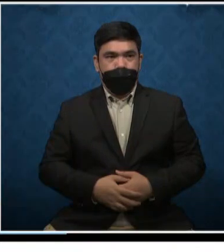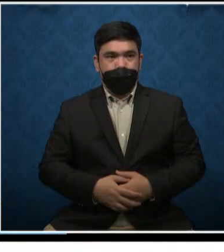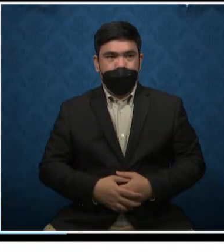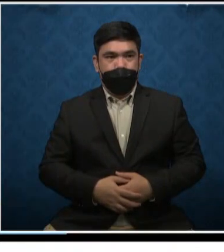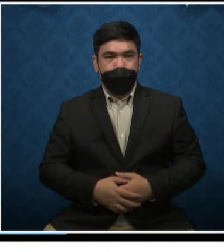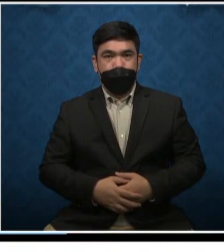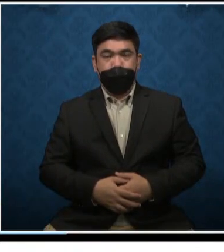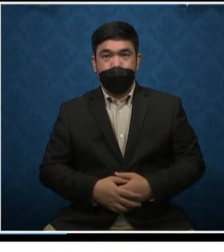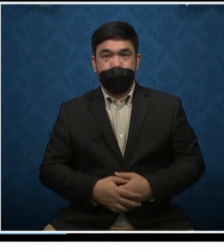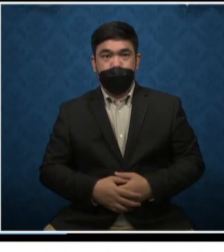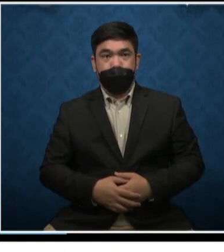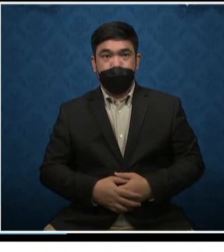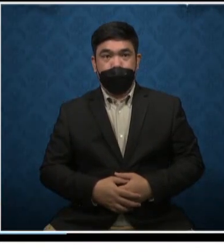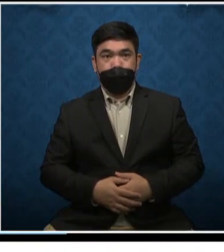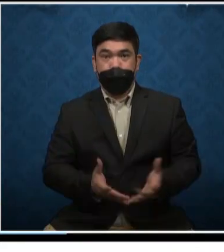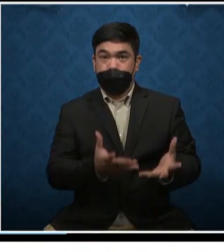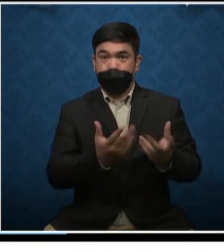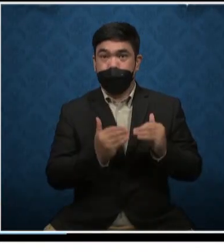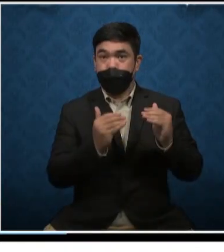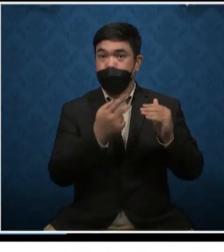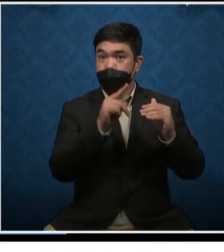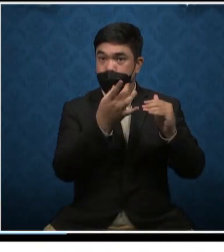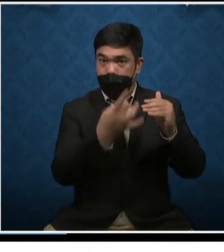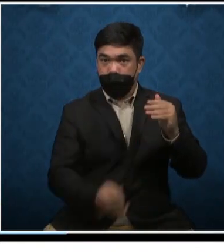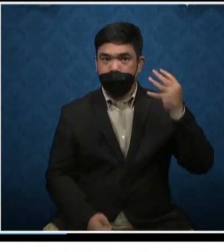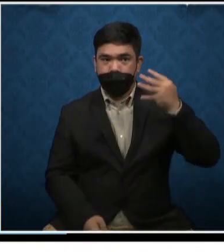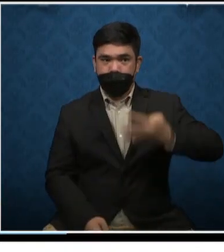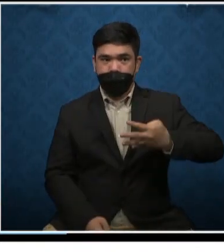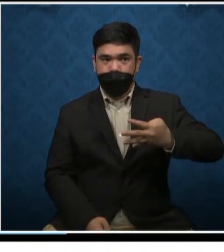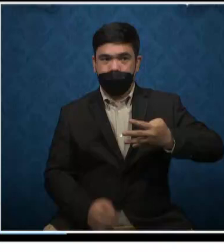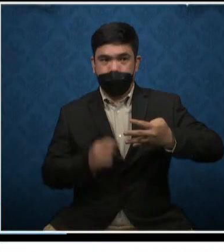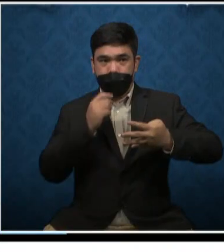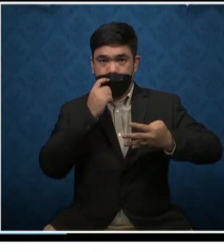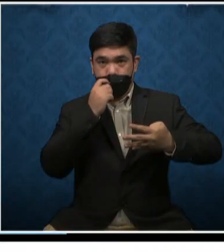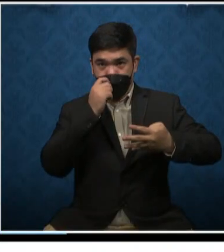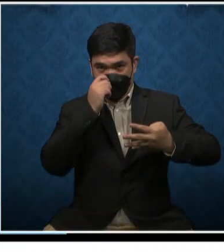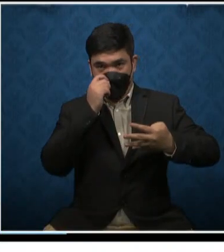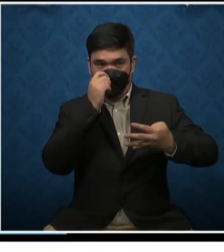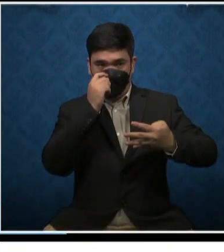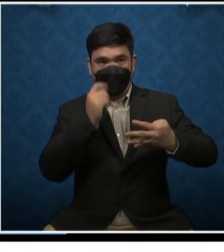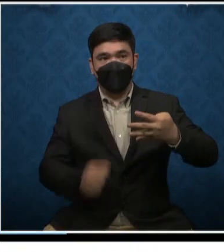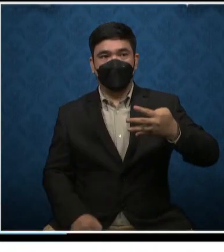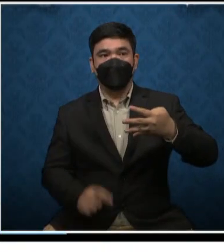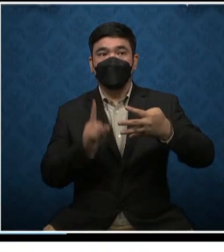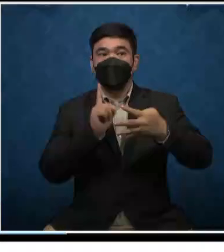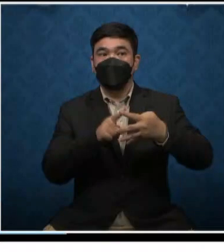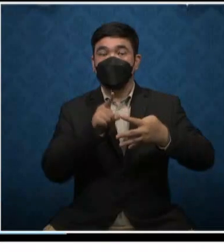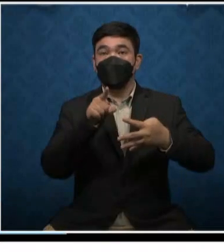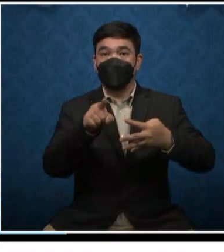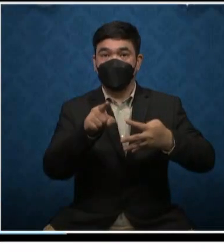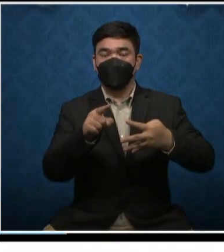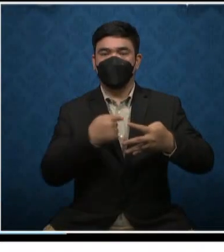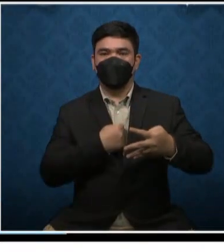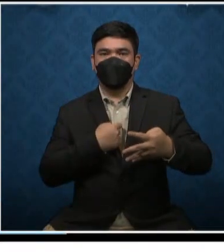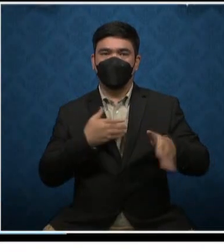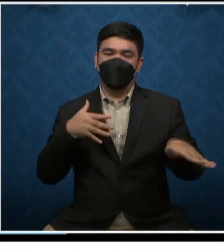ซึ่งจะได้สิทธิประโยชน์4กรณีคือ 1. กรณีประ